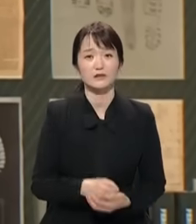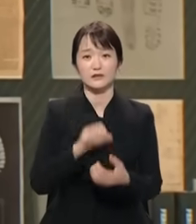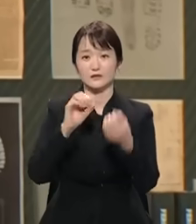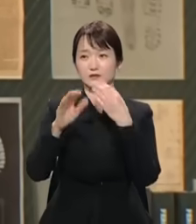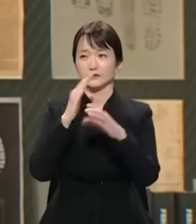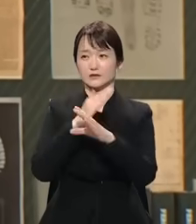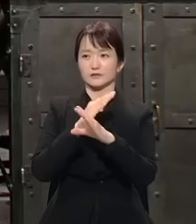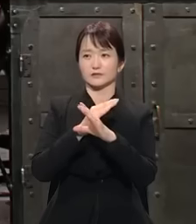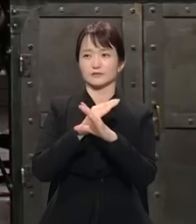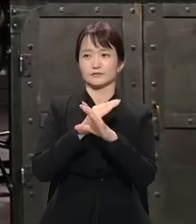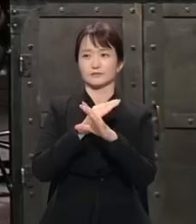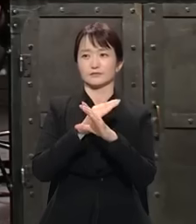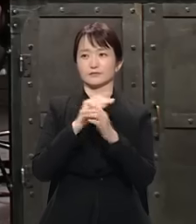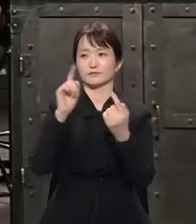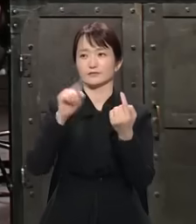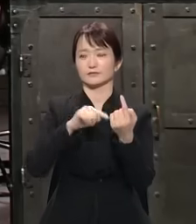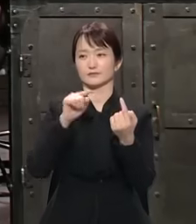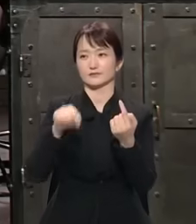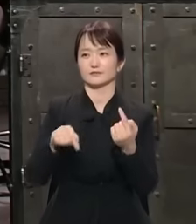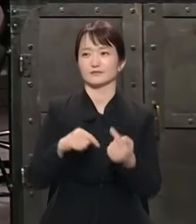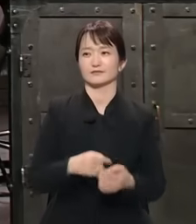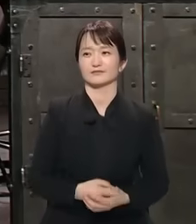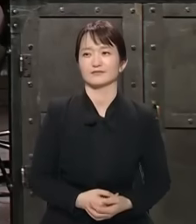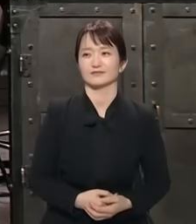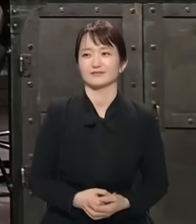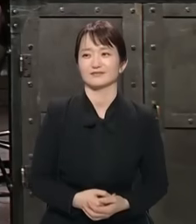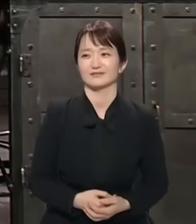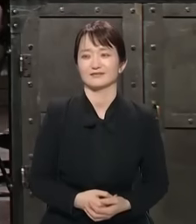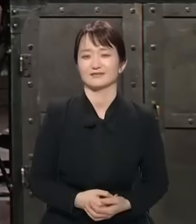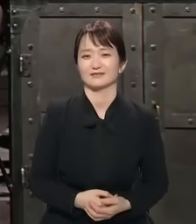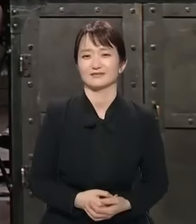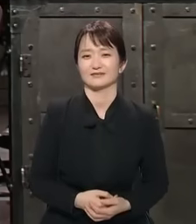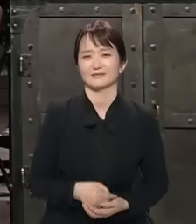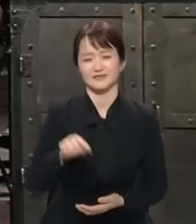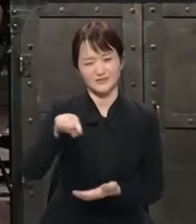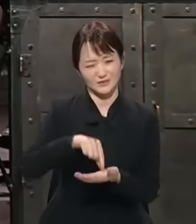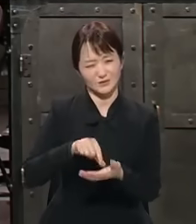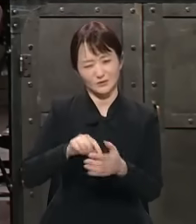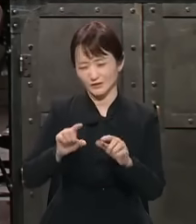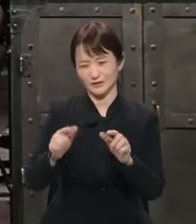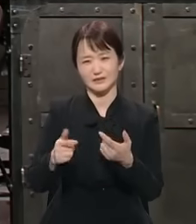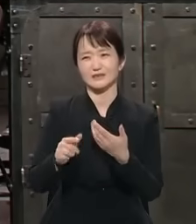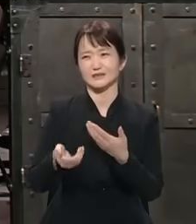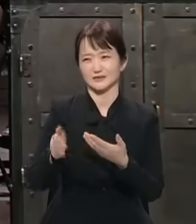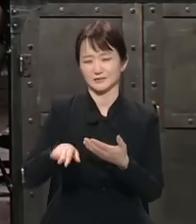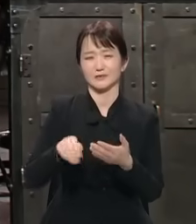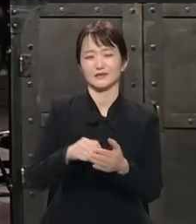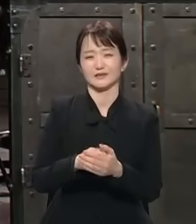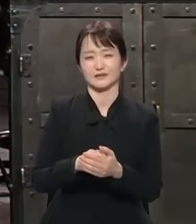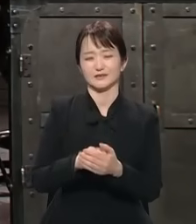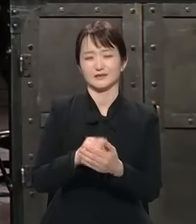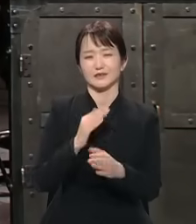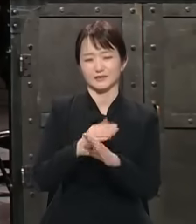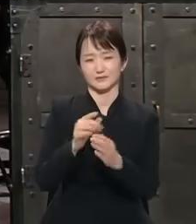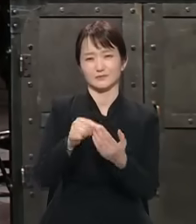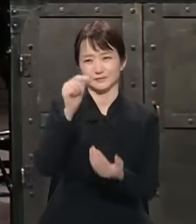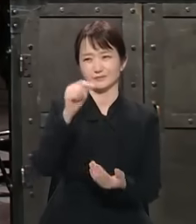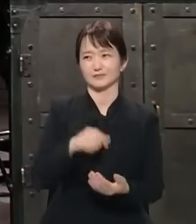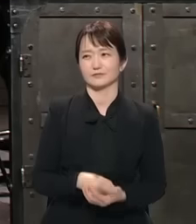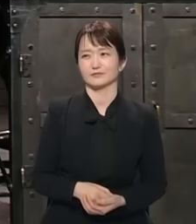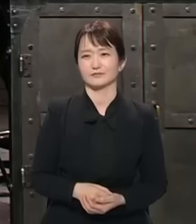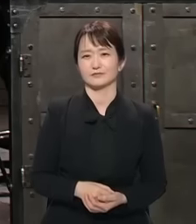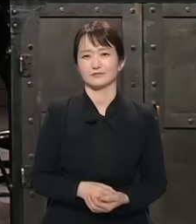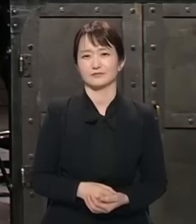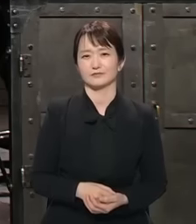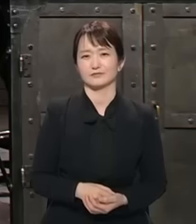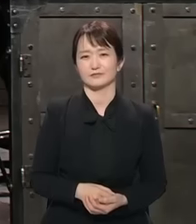엑스입니다. 그건 아니지만 아니 중간은 없어 너무 했지만 네, 자 일단 박 변호사님부터 억지를 부리는